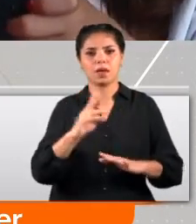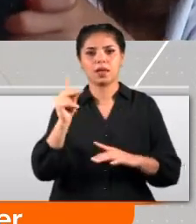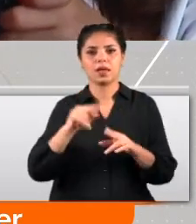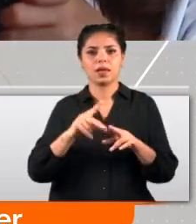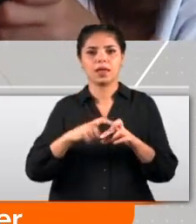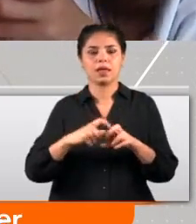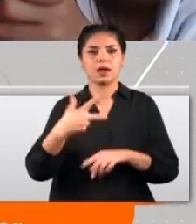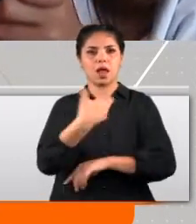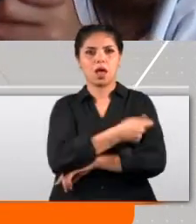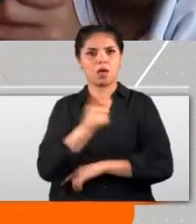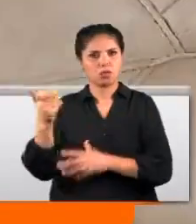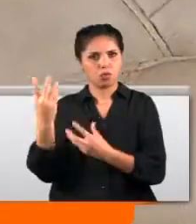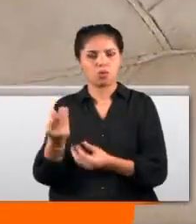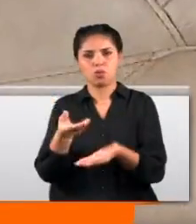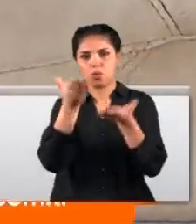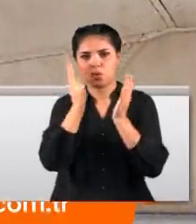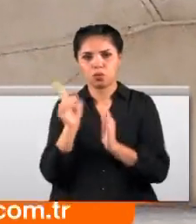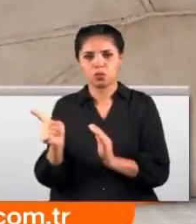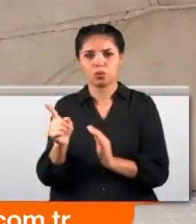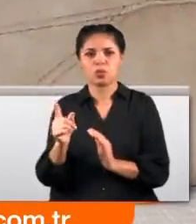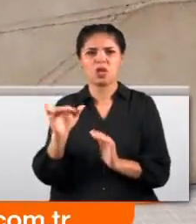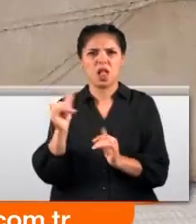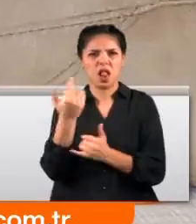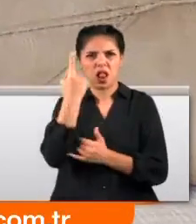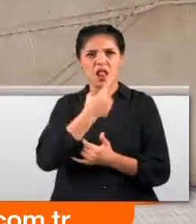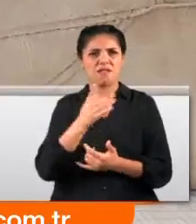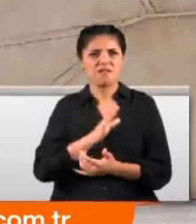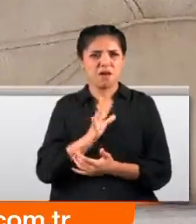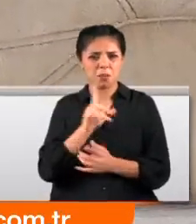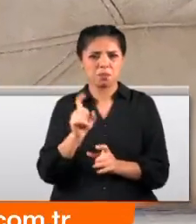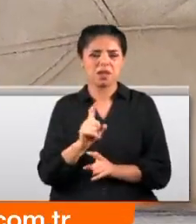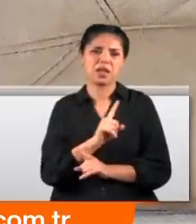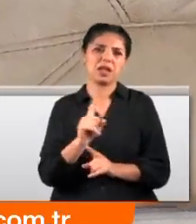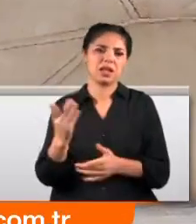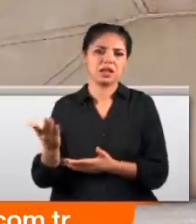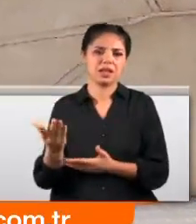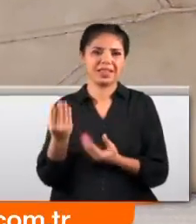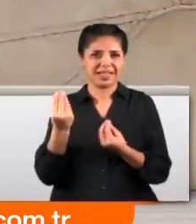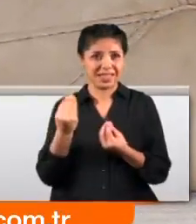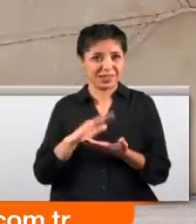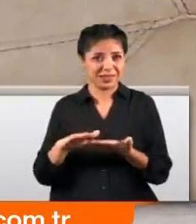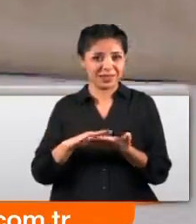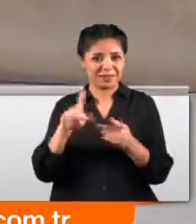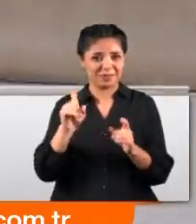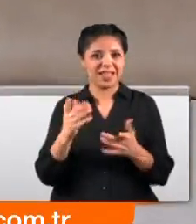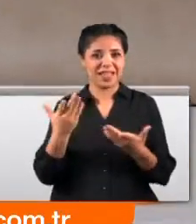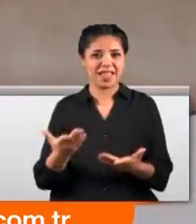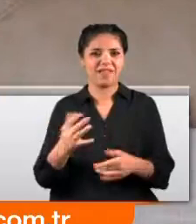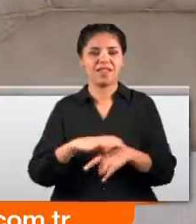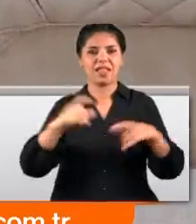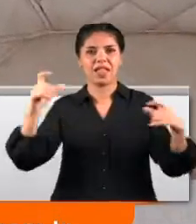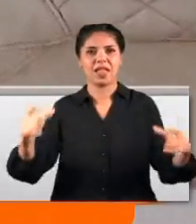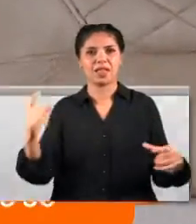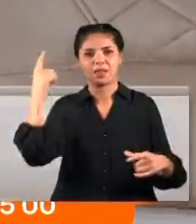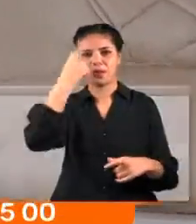kuduz aşılarını oluyor çok şükür ki. İkra canın çok yanıyor mu? Hayır. İyileştin mi? Evet. Hastanede